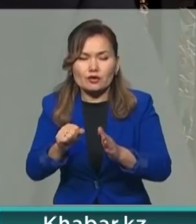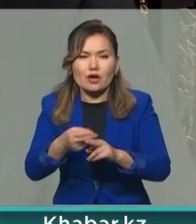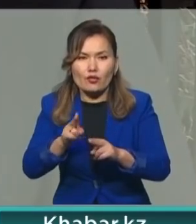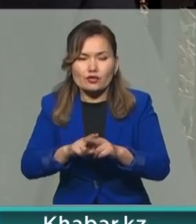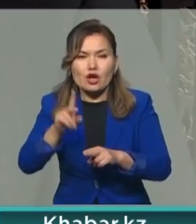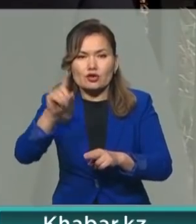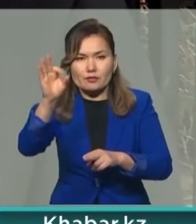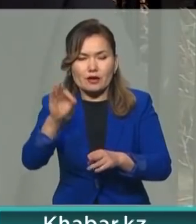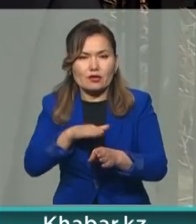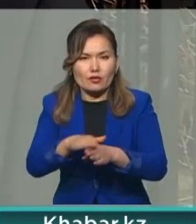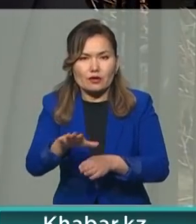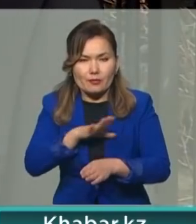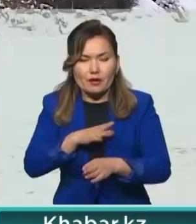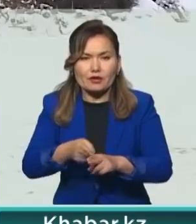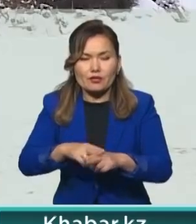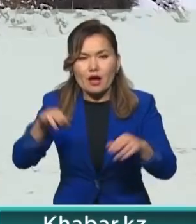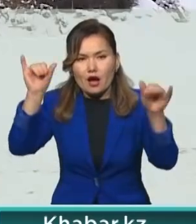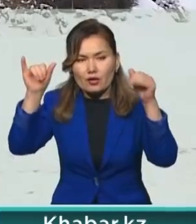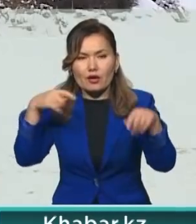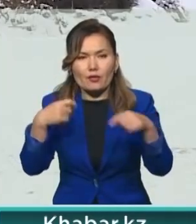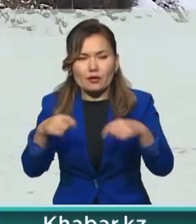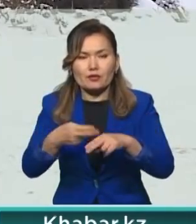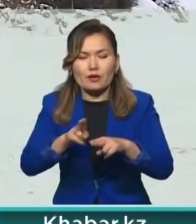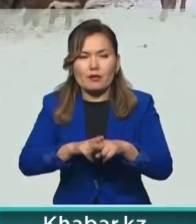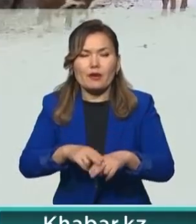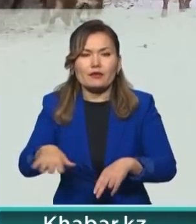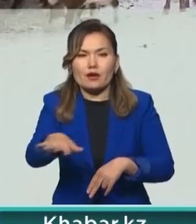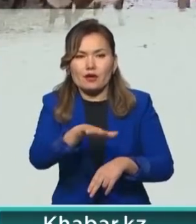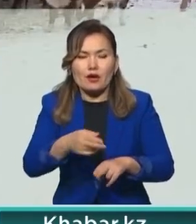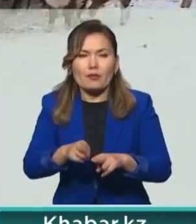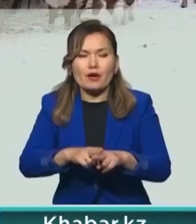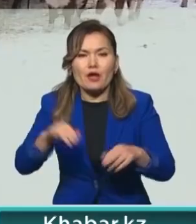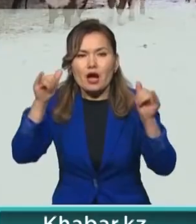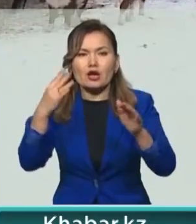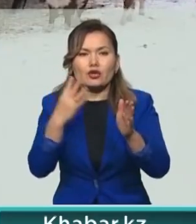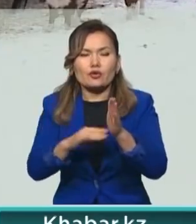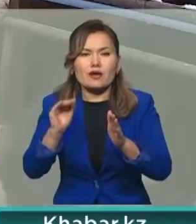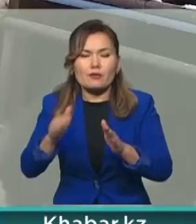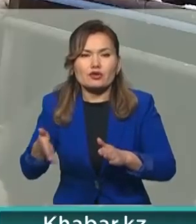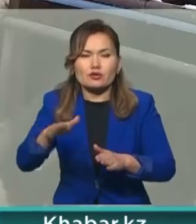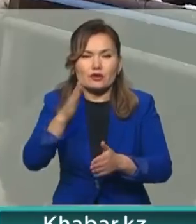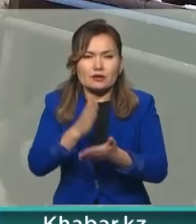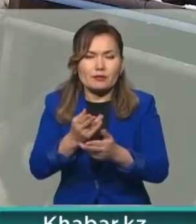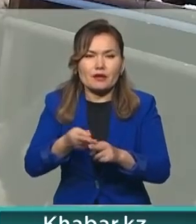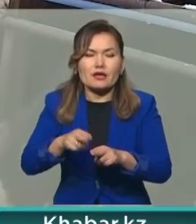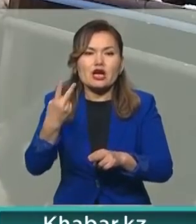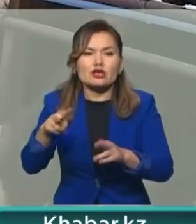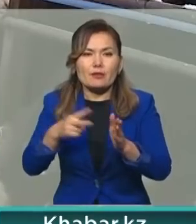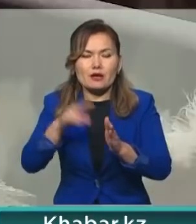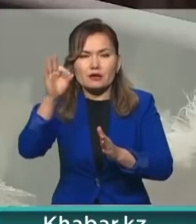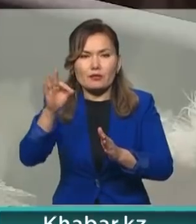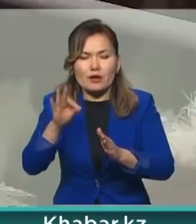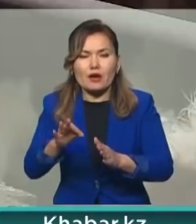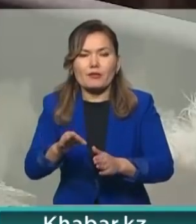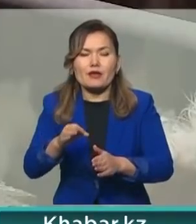экспортын. Тірдей өткізілді бірақ. Балқаш ауданы бойынша ірі қара саны бүгінде 90 мың басқа жеткен. Соның 27%-ы асыл тұқымды